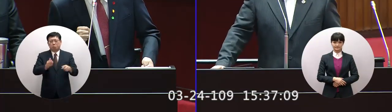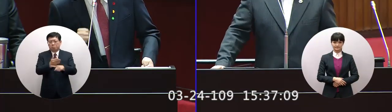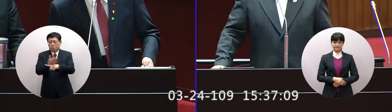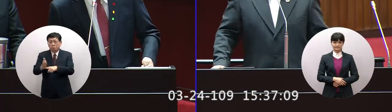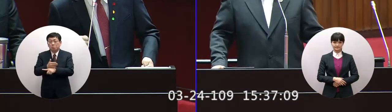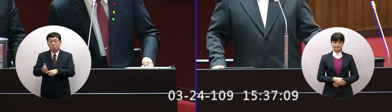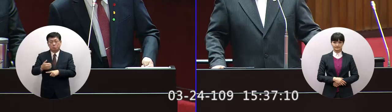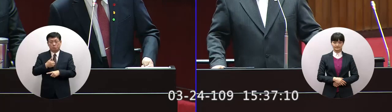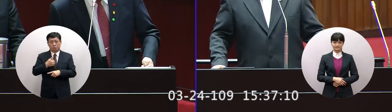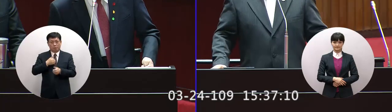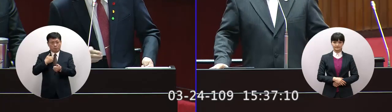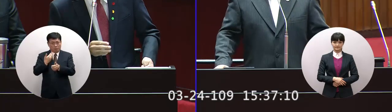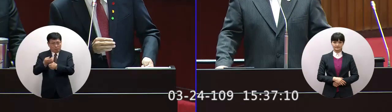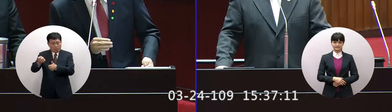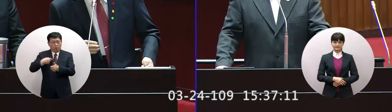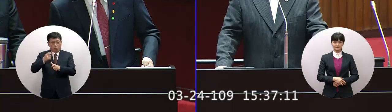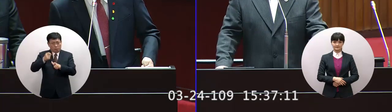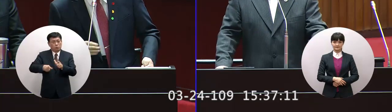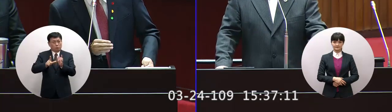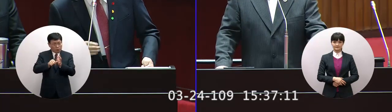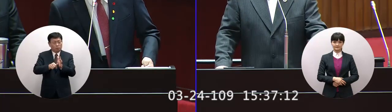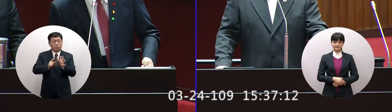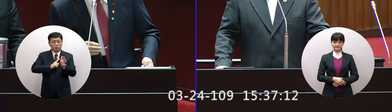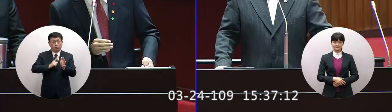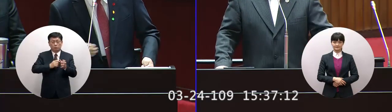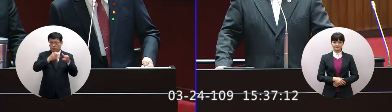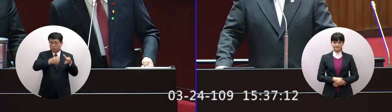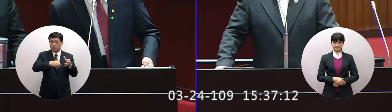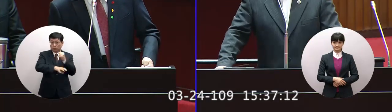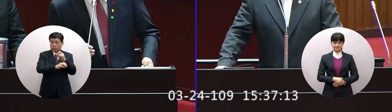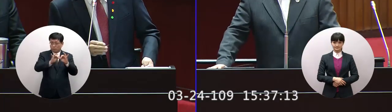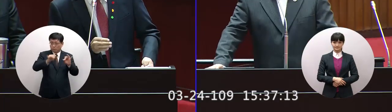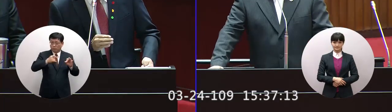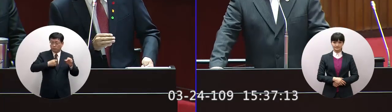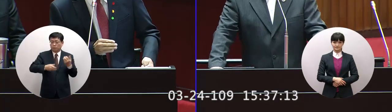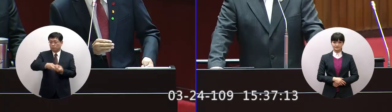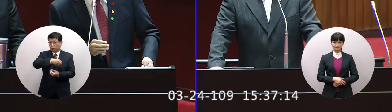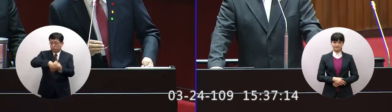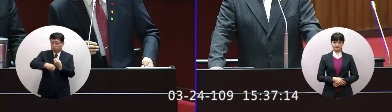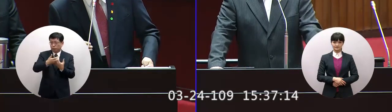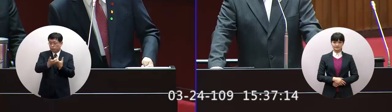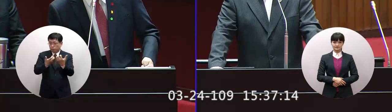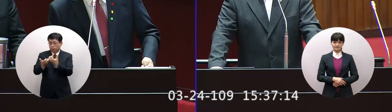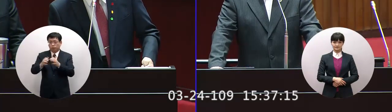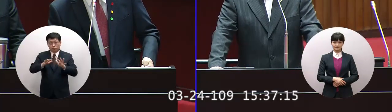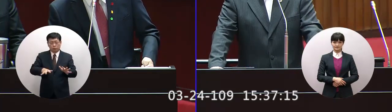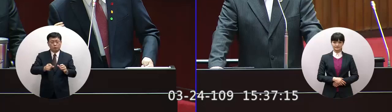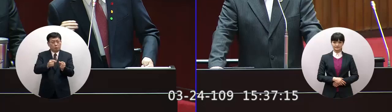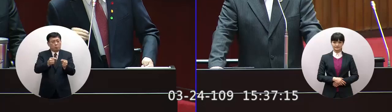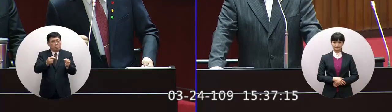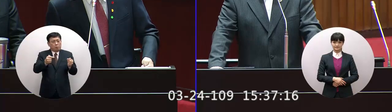部分要给产业时间，他在做生产基地的调整。那现在初步慢慢